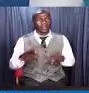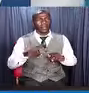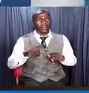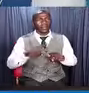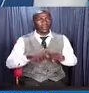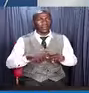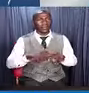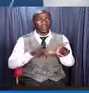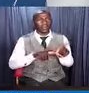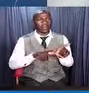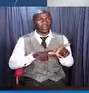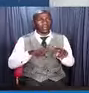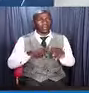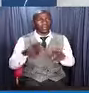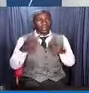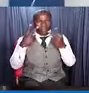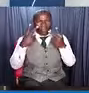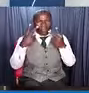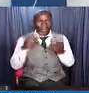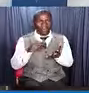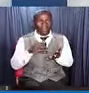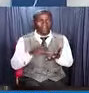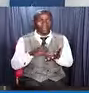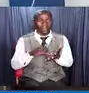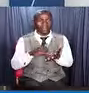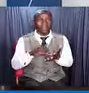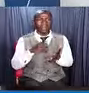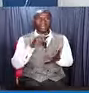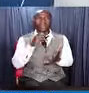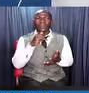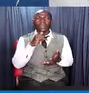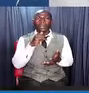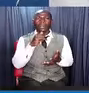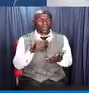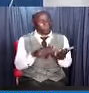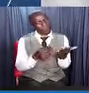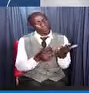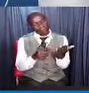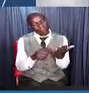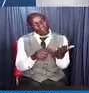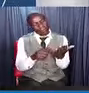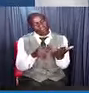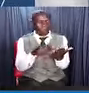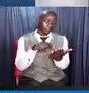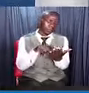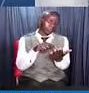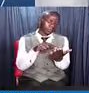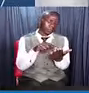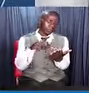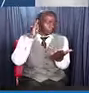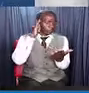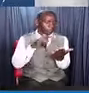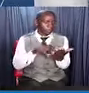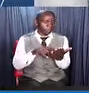is given a na seat. Na kiangaliwa. And when they look at them. Hata ana scroll simu yake tu. They are just scrolling their phones. Ah, huyu